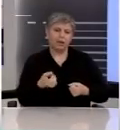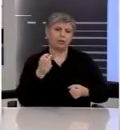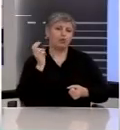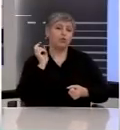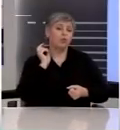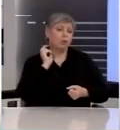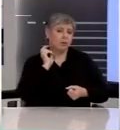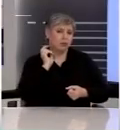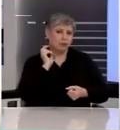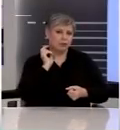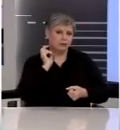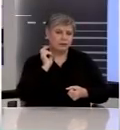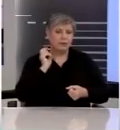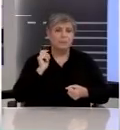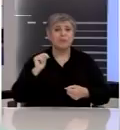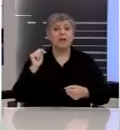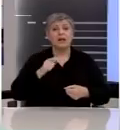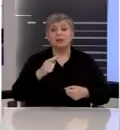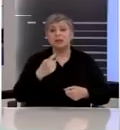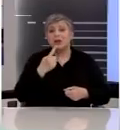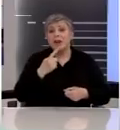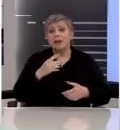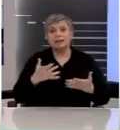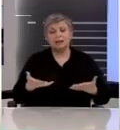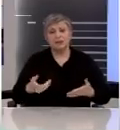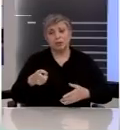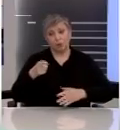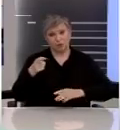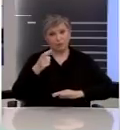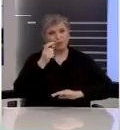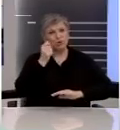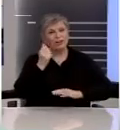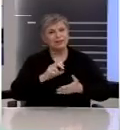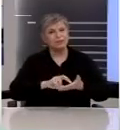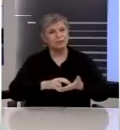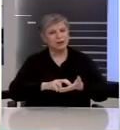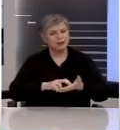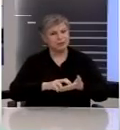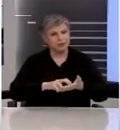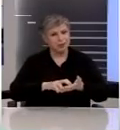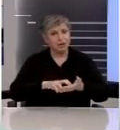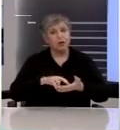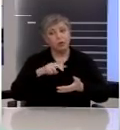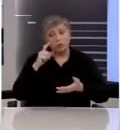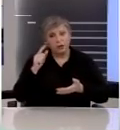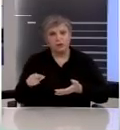βασική σας επιχειρηματολογία, αυτή είναι η βασική σας επιχειρηματολογία, λέγει μεταξύ άλλων το